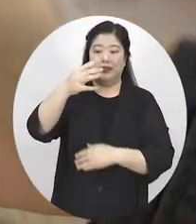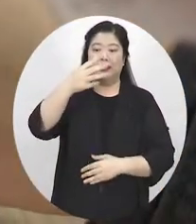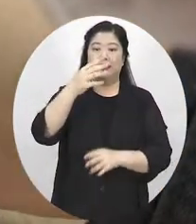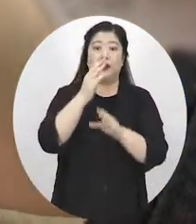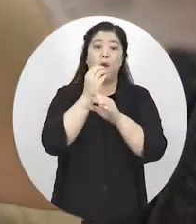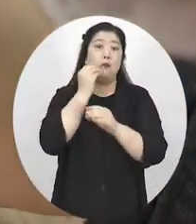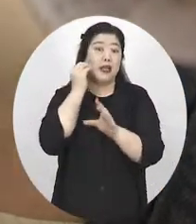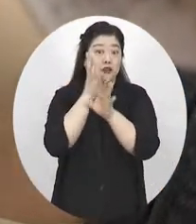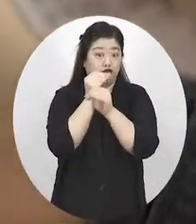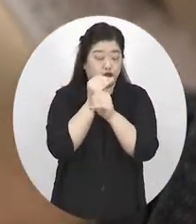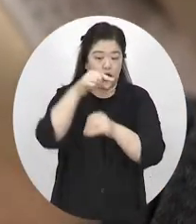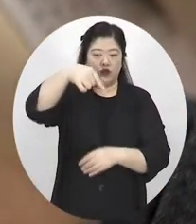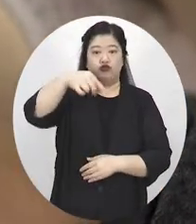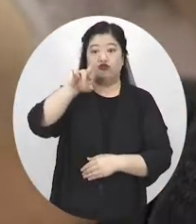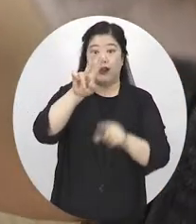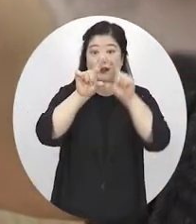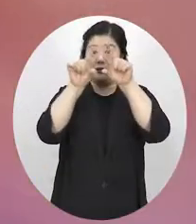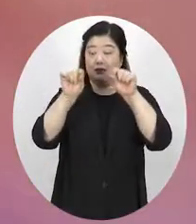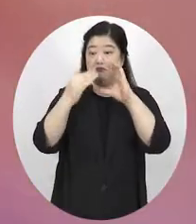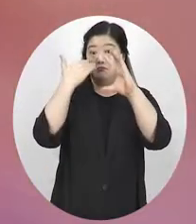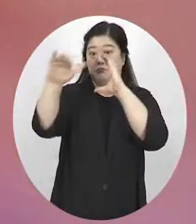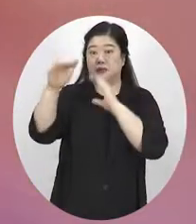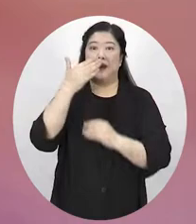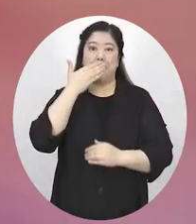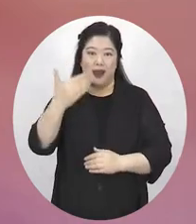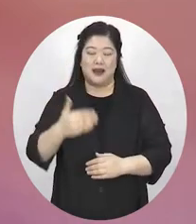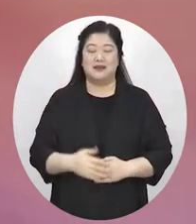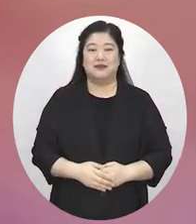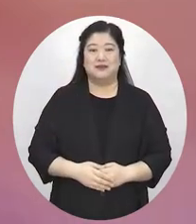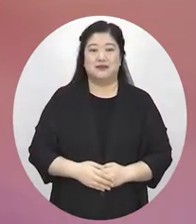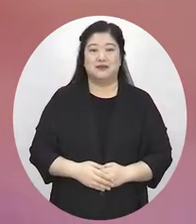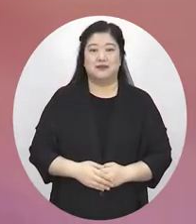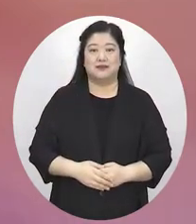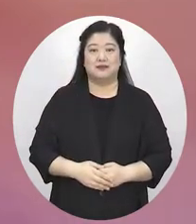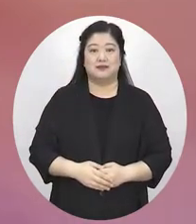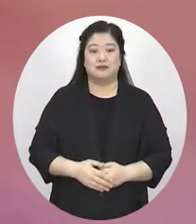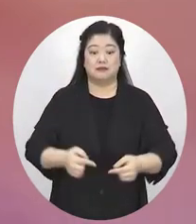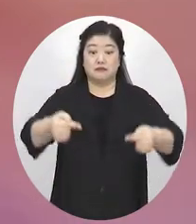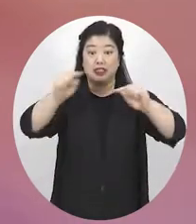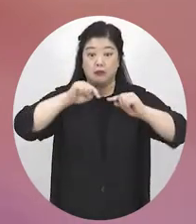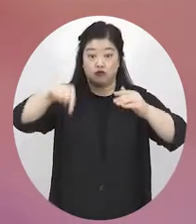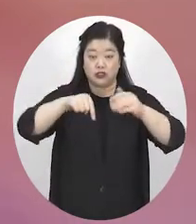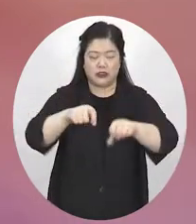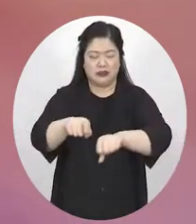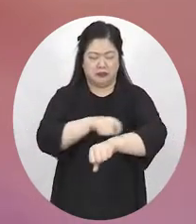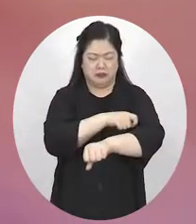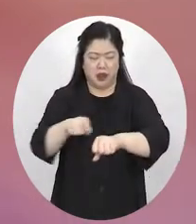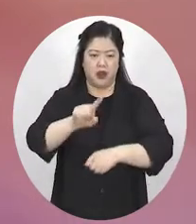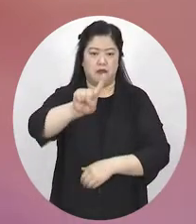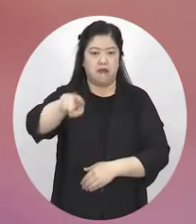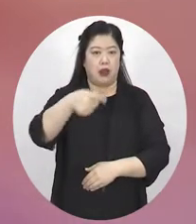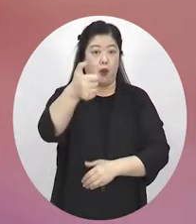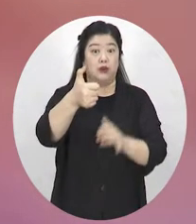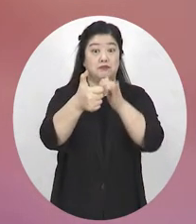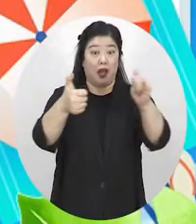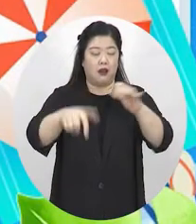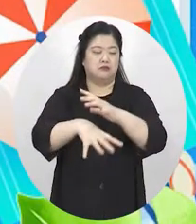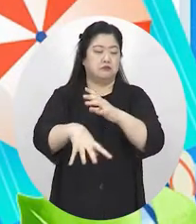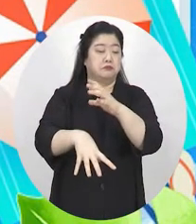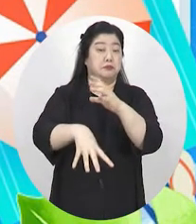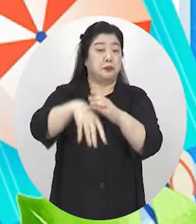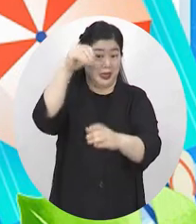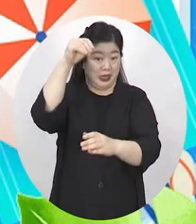접속해 게시된 링크 또는 QR코드를 통해 제출하면 됩니다. 특히 참가자 가운데 150명을